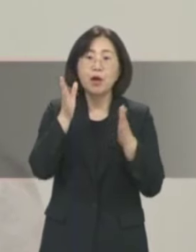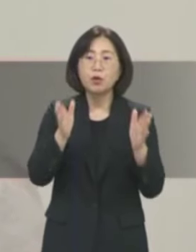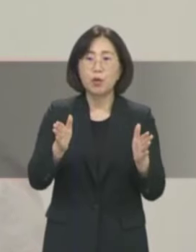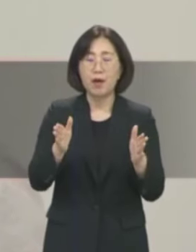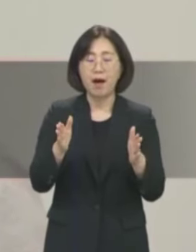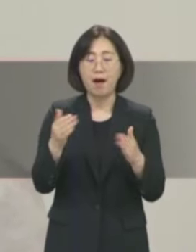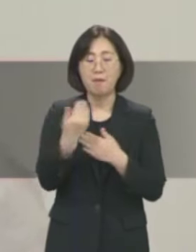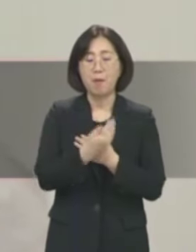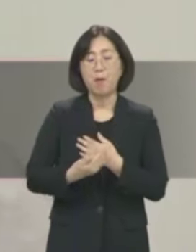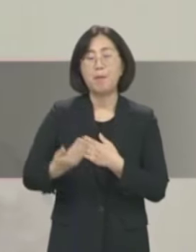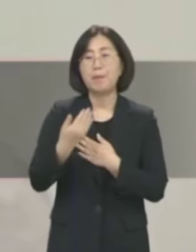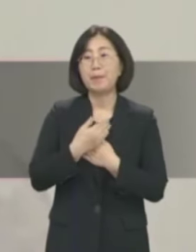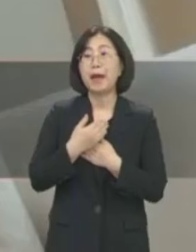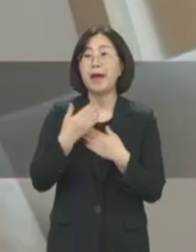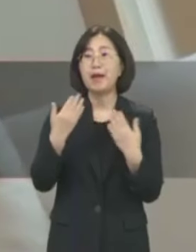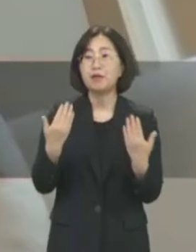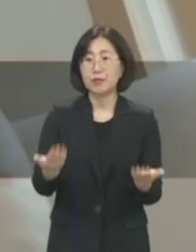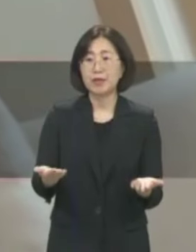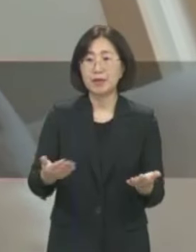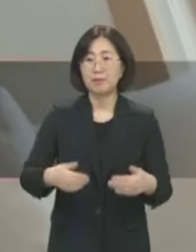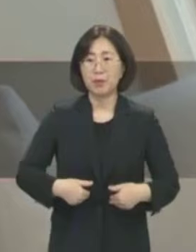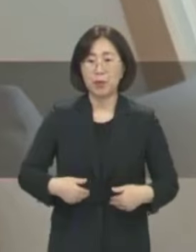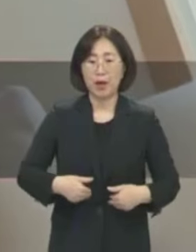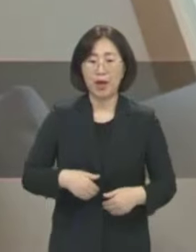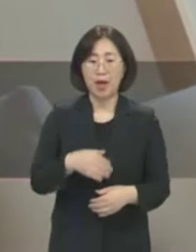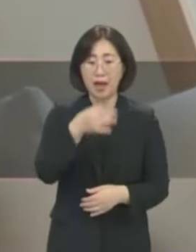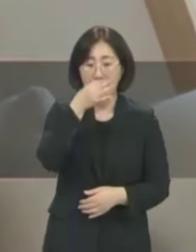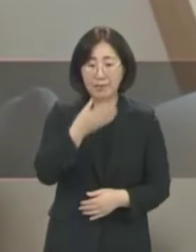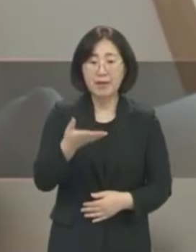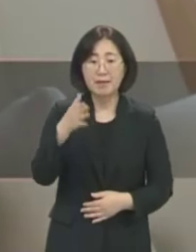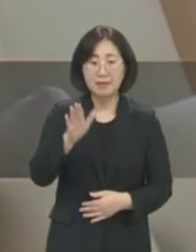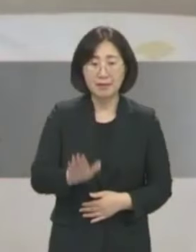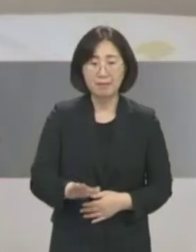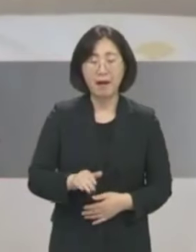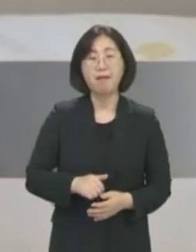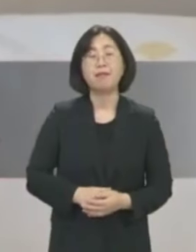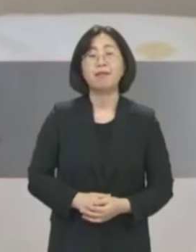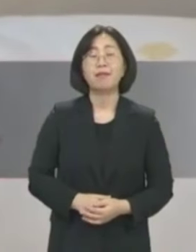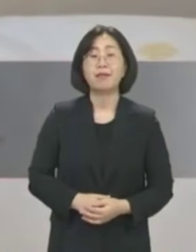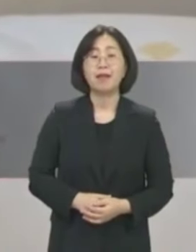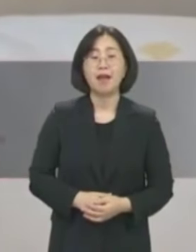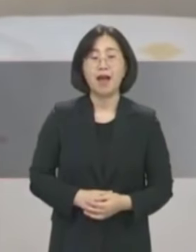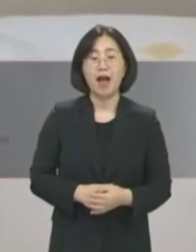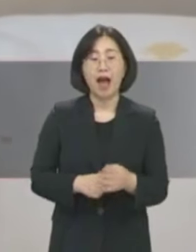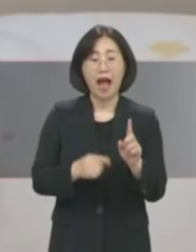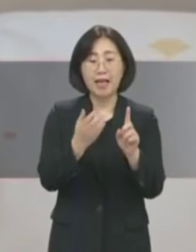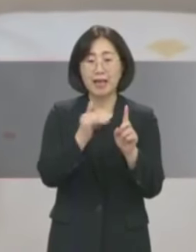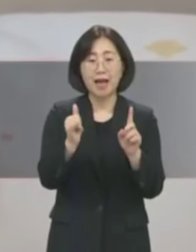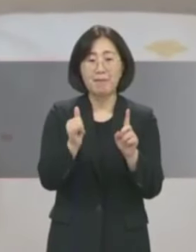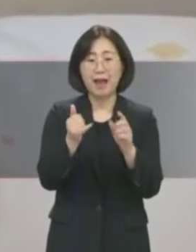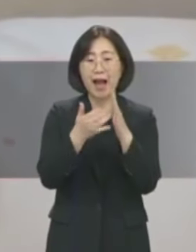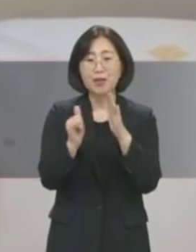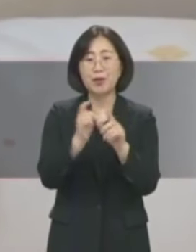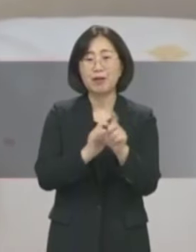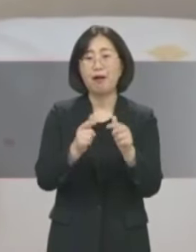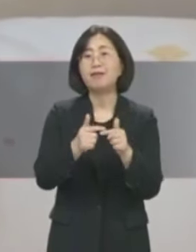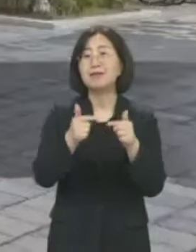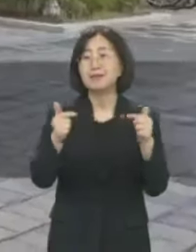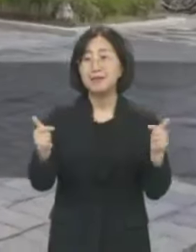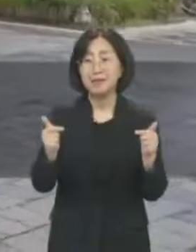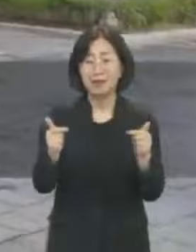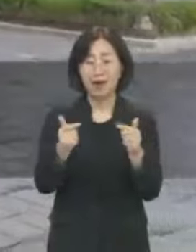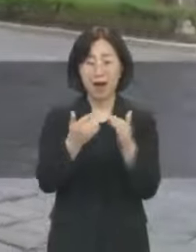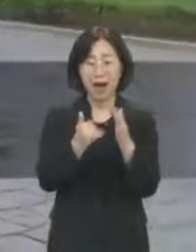되는 안정기가 꼭 있어야 하고 힘들긴 하지만 그럼에도 또 한 명의 가족이 더 늘어서 저희 가족이